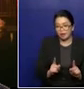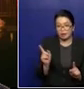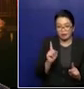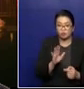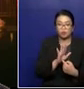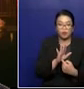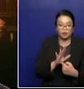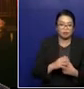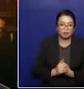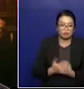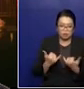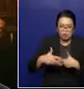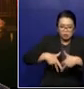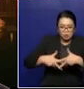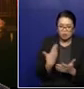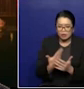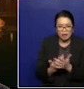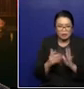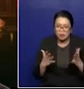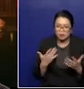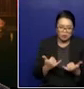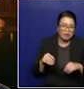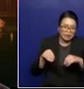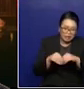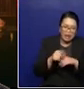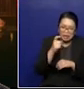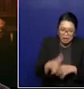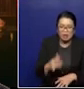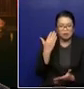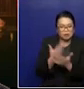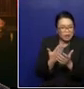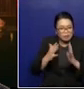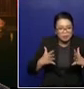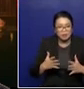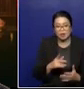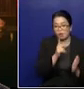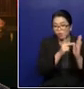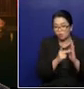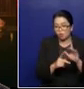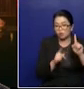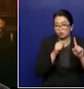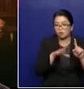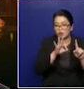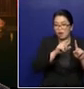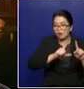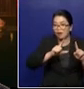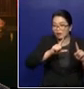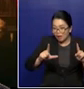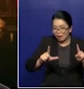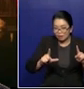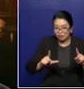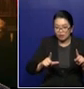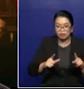ชาชนเขาอดอยากหิวโหยเขาจะตายนะฮะท่านดูนะฮะเงินกู้โควิด 1.9 ล้านล้านฮะวงเงิน